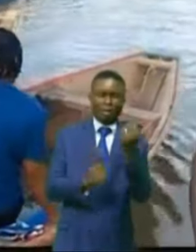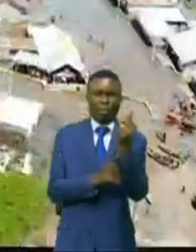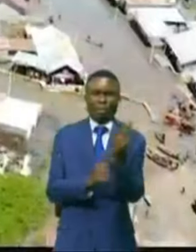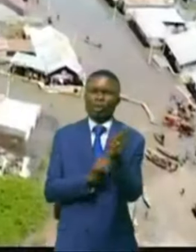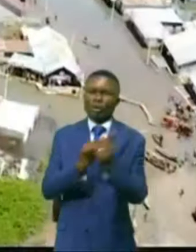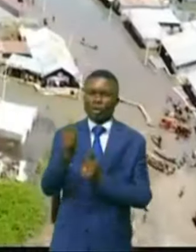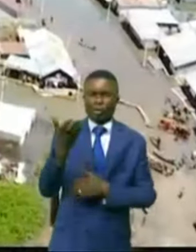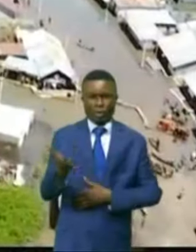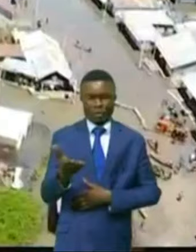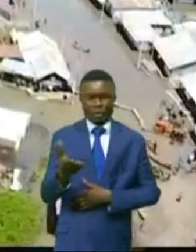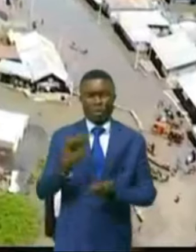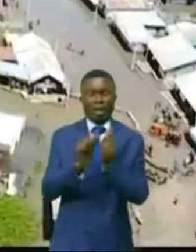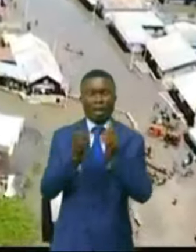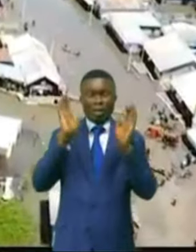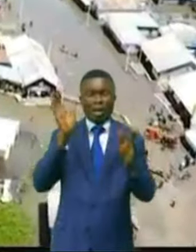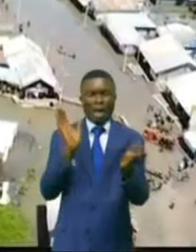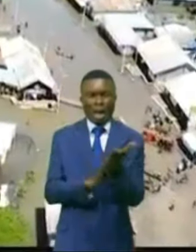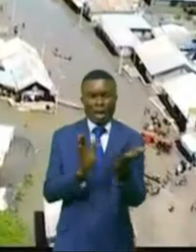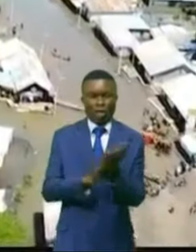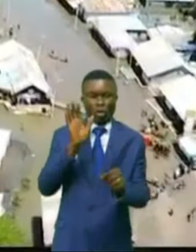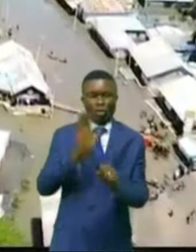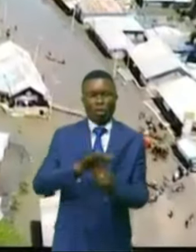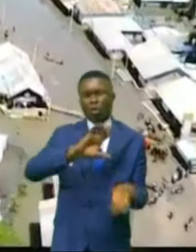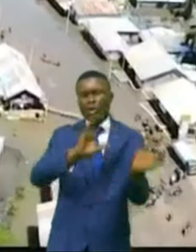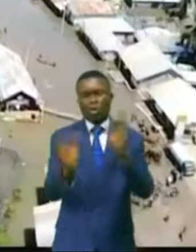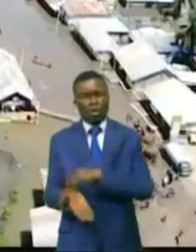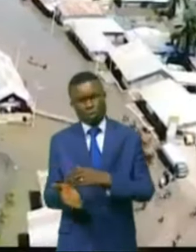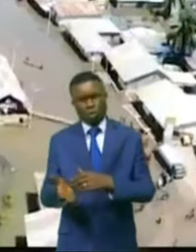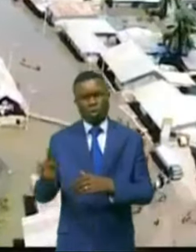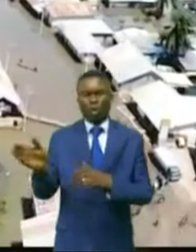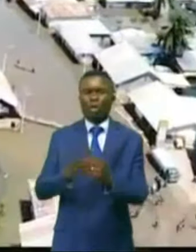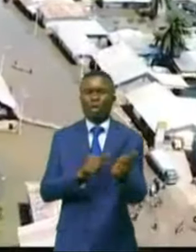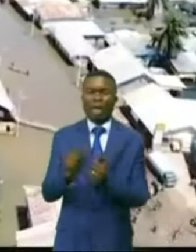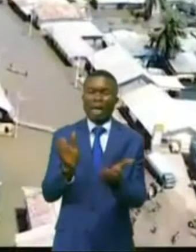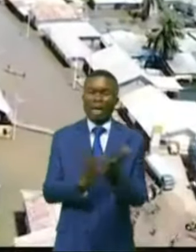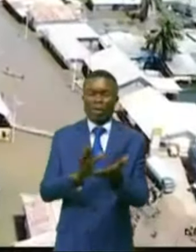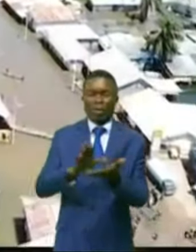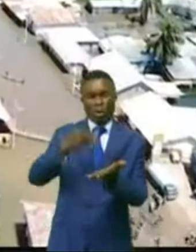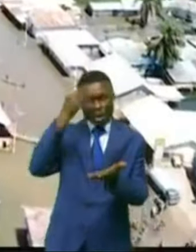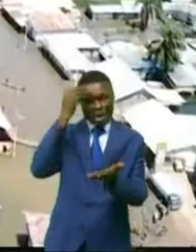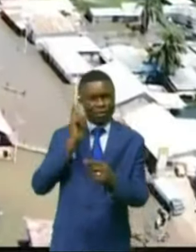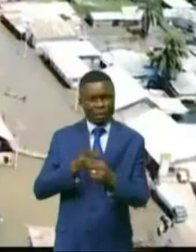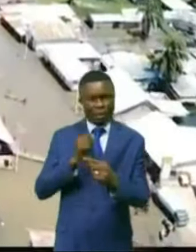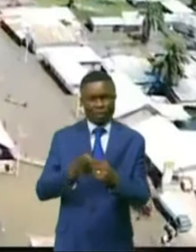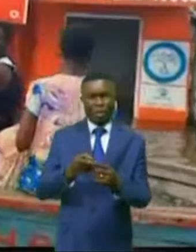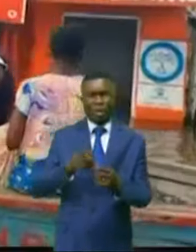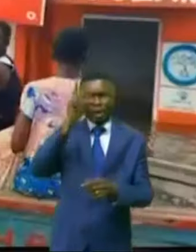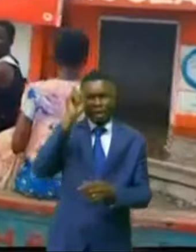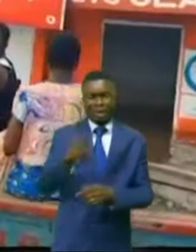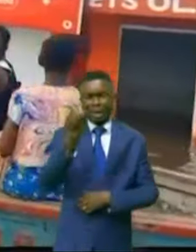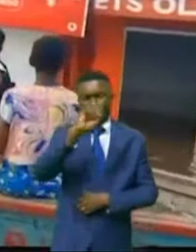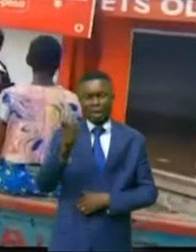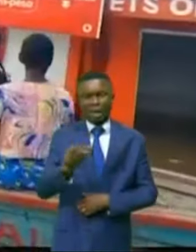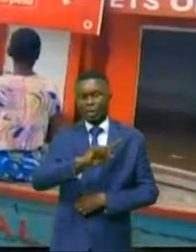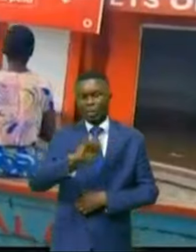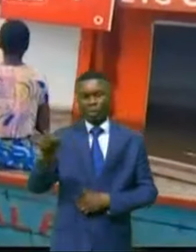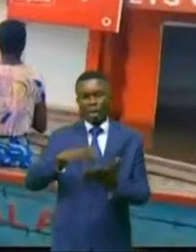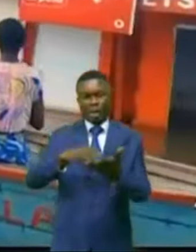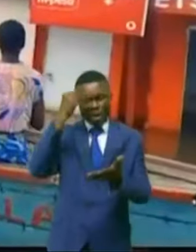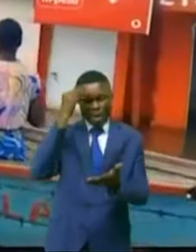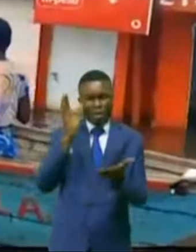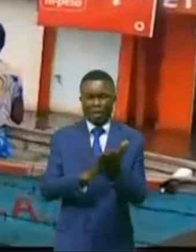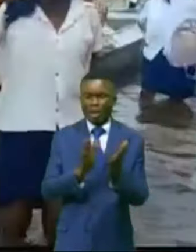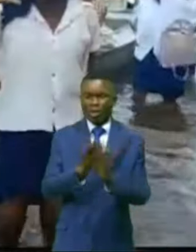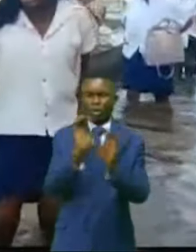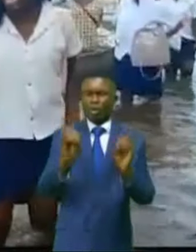encore, plusieurs écoles sont victimes de cette montée en pleine année scolaire, laissant plus de 30 000 élèves dans l'ensemble sans abri pour leur